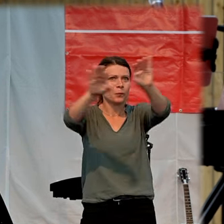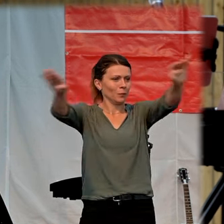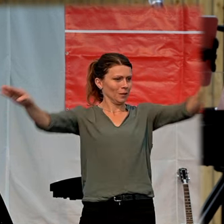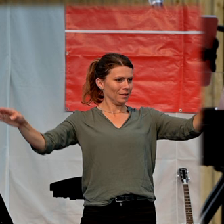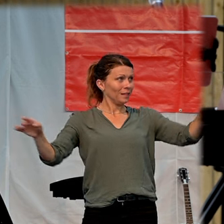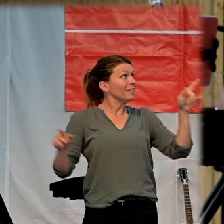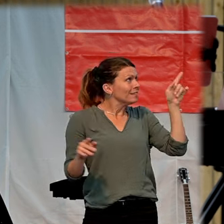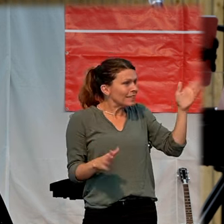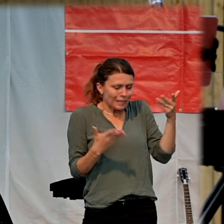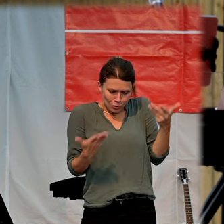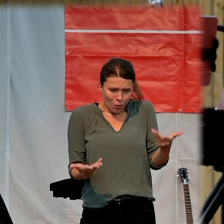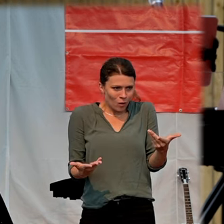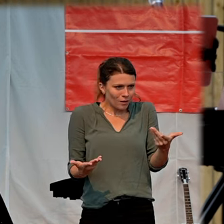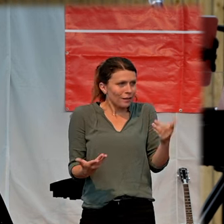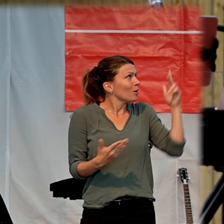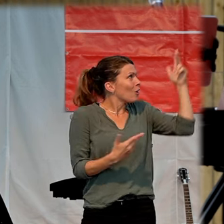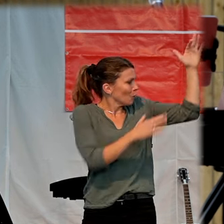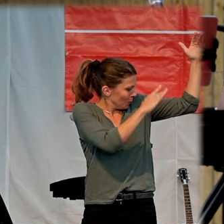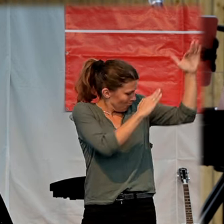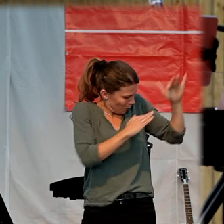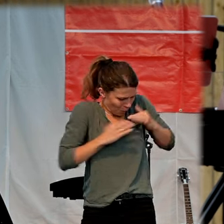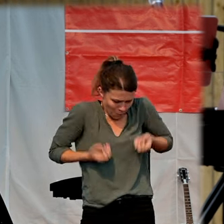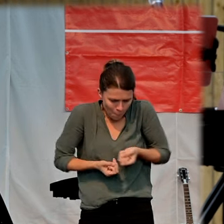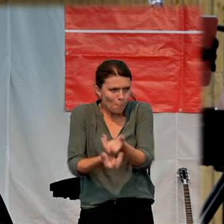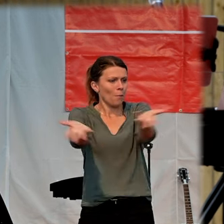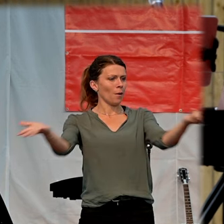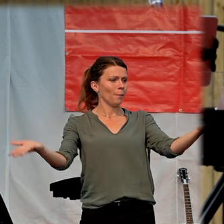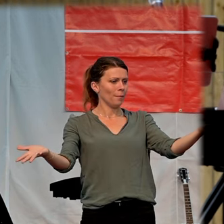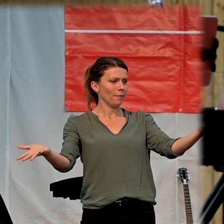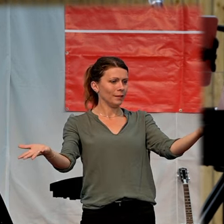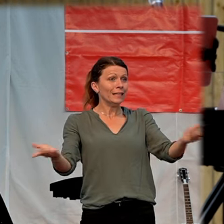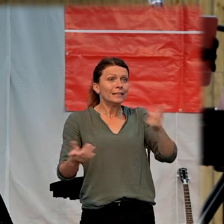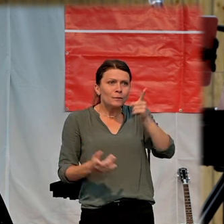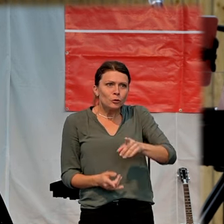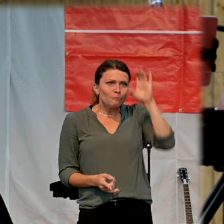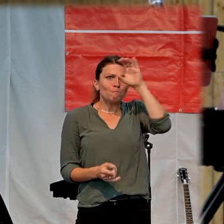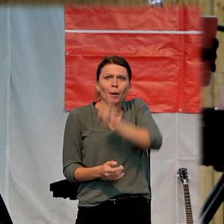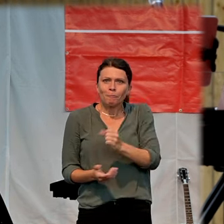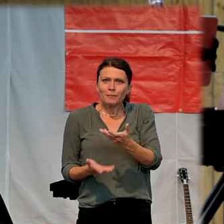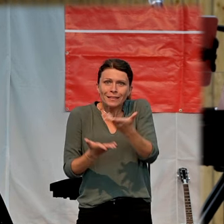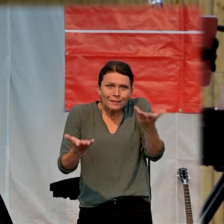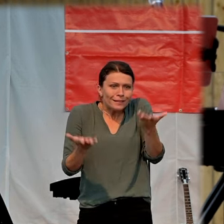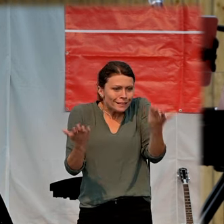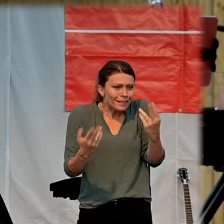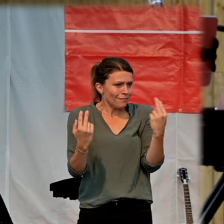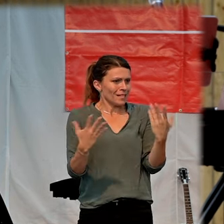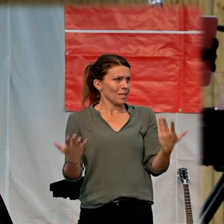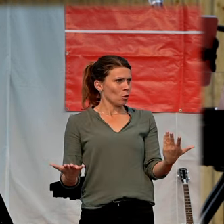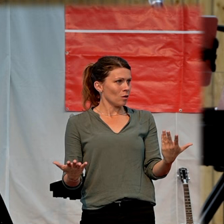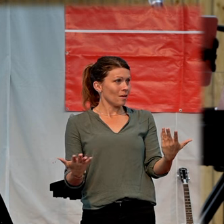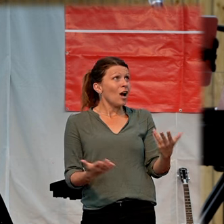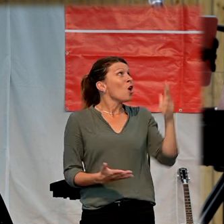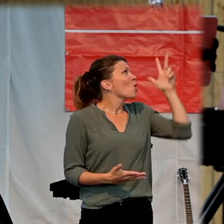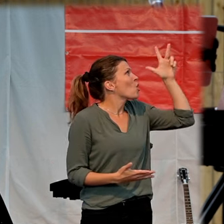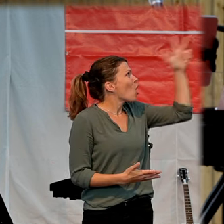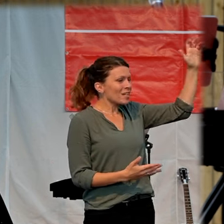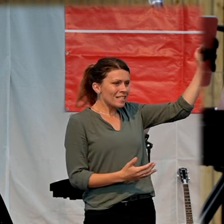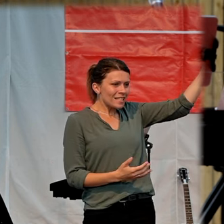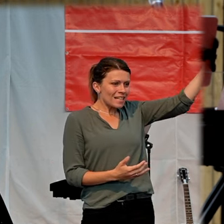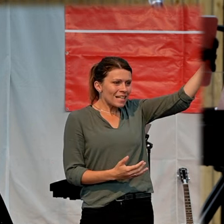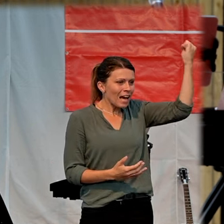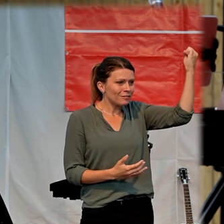der Punkt. Kapier das doch. Die Kraft Gottes, die Kirche